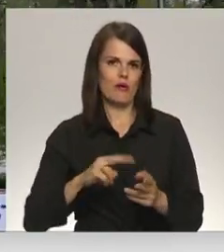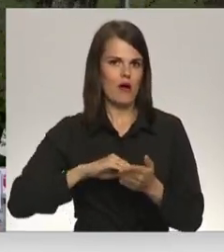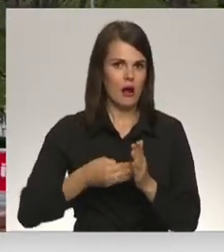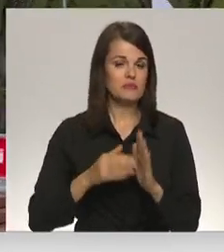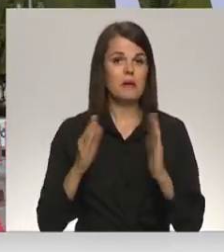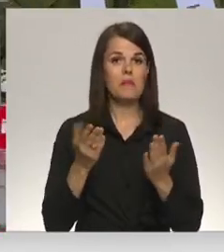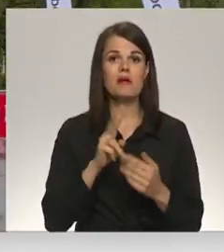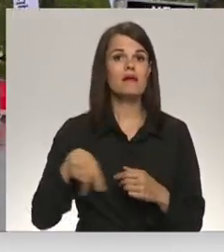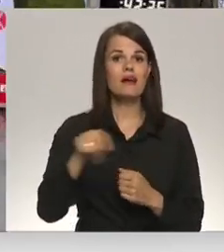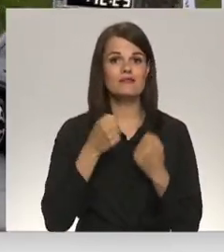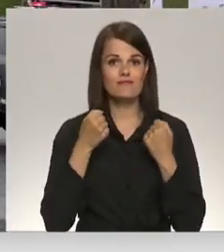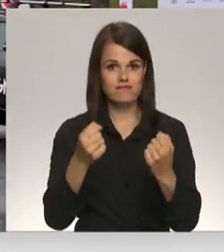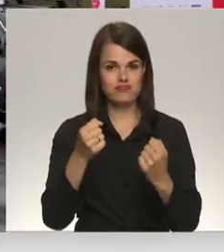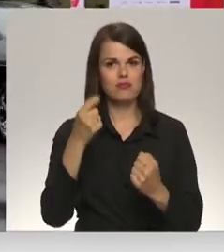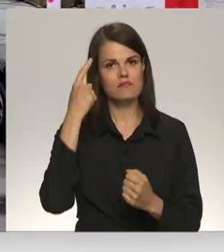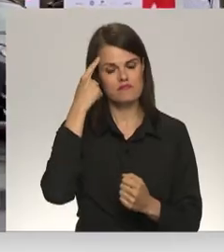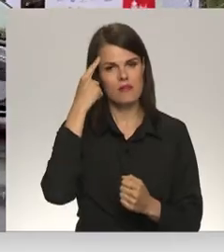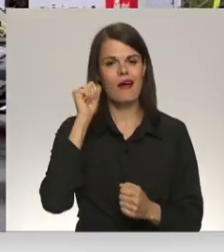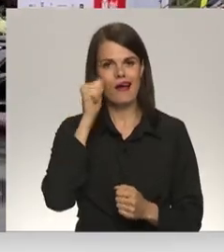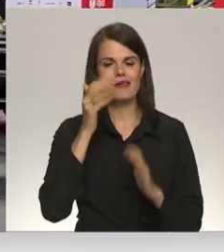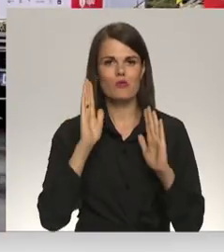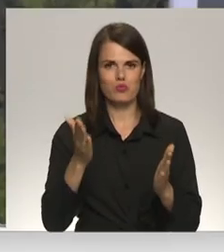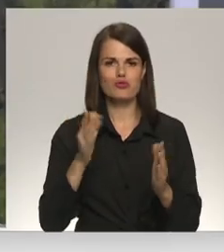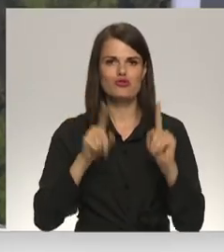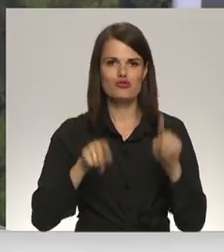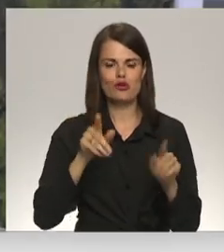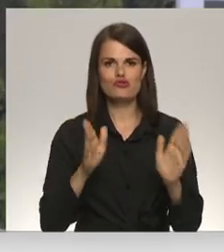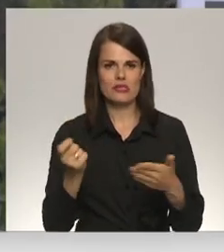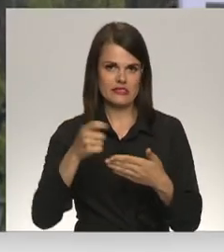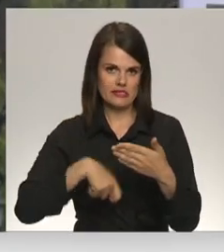jārēķinās, ka rīt Rīgā satiksme būs ierobežota. Dāvids Frenefelds, Latvijas televīzija.